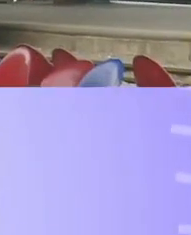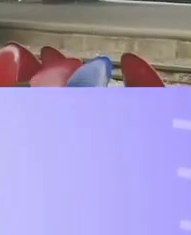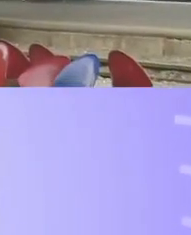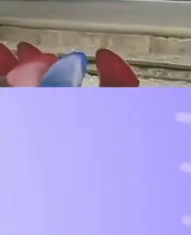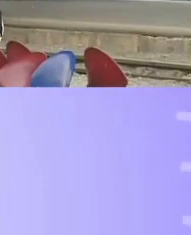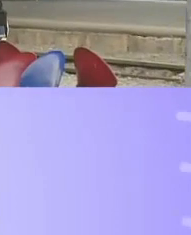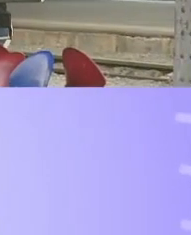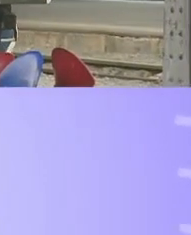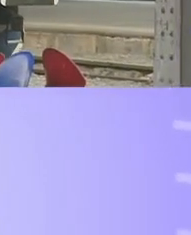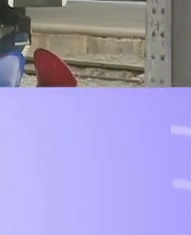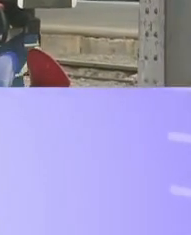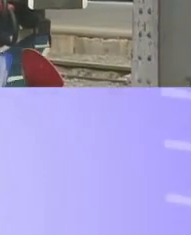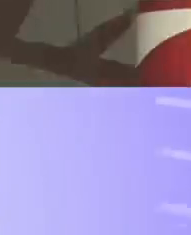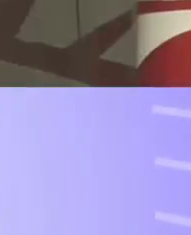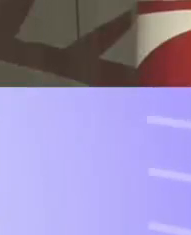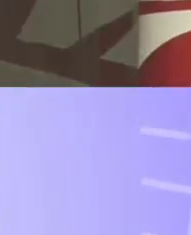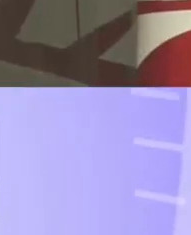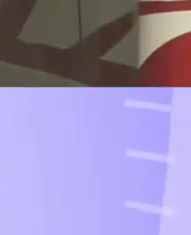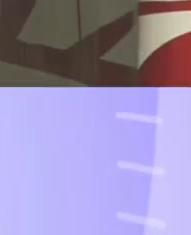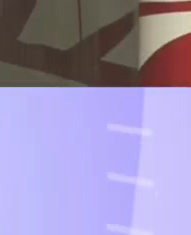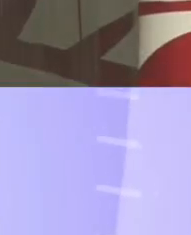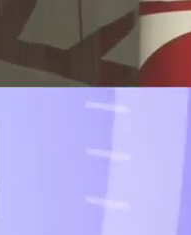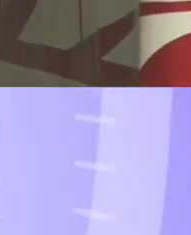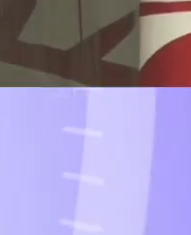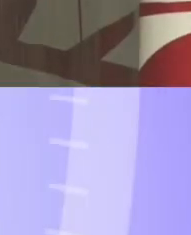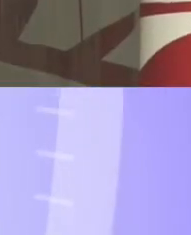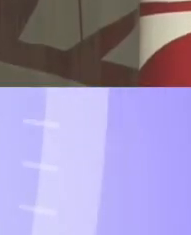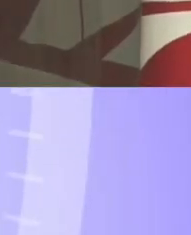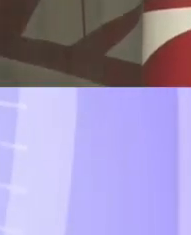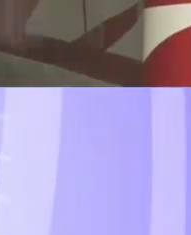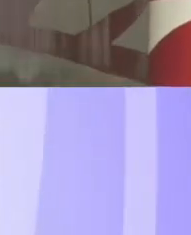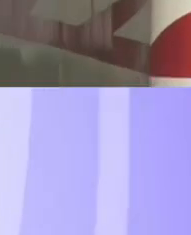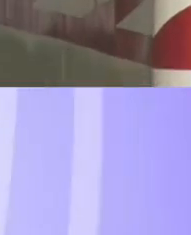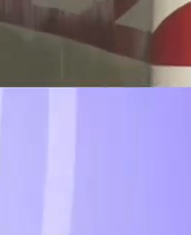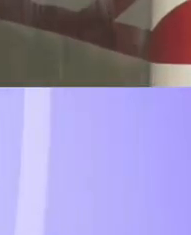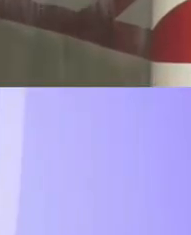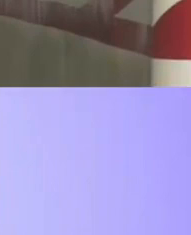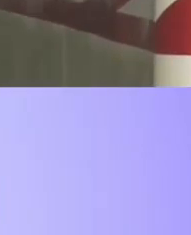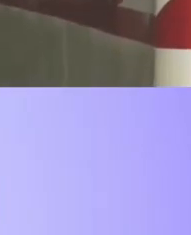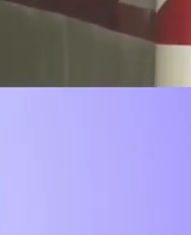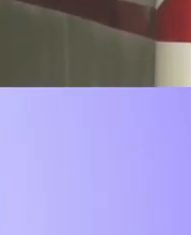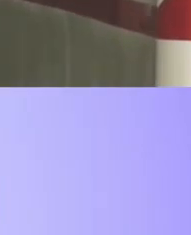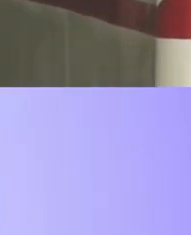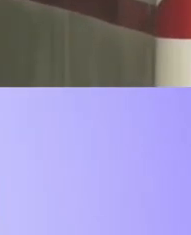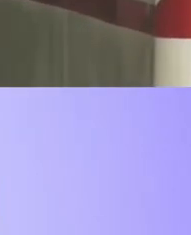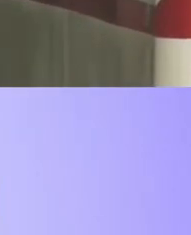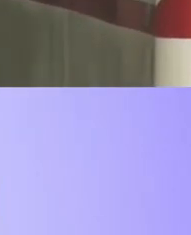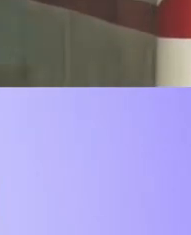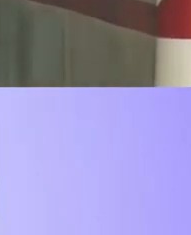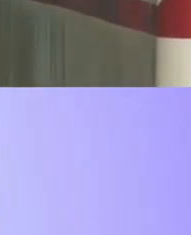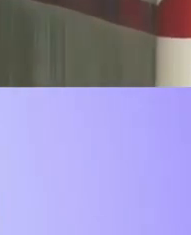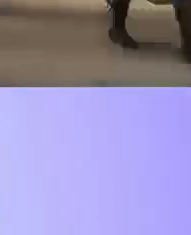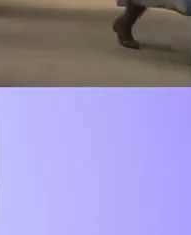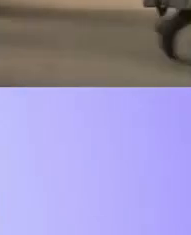în modernizarea căii ferate și fără acești bani, probabil că nu am fi nici aici, adică la o viteză medie de circulație